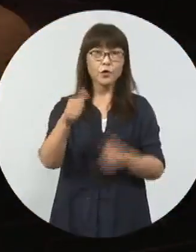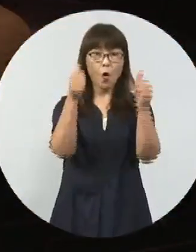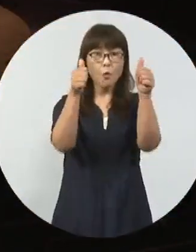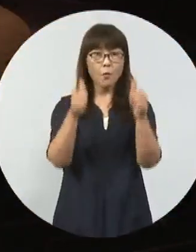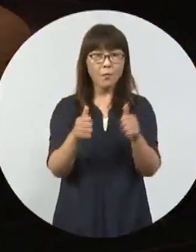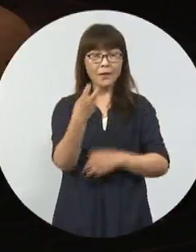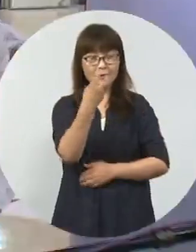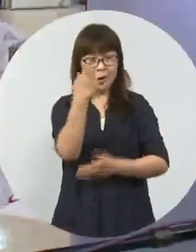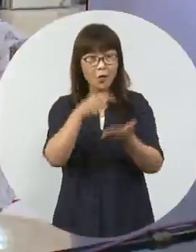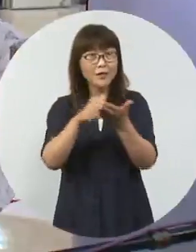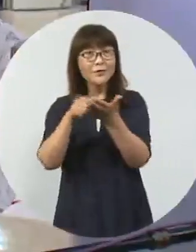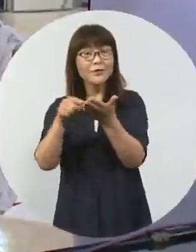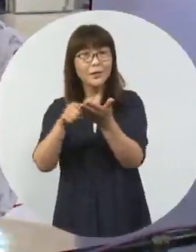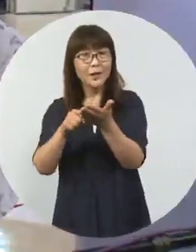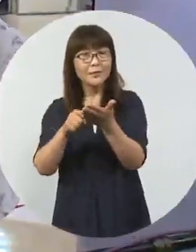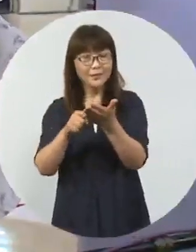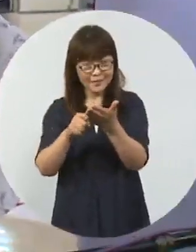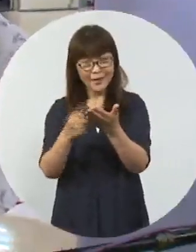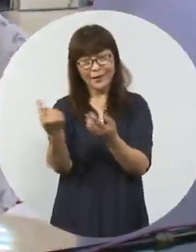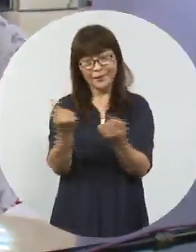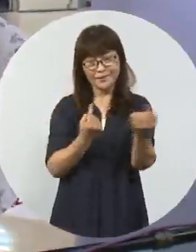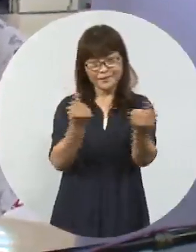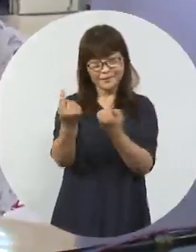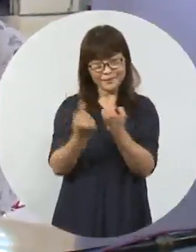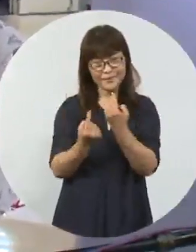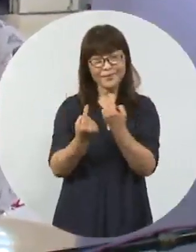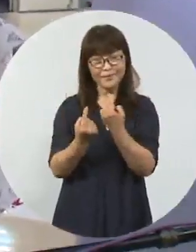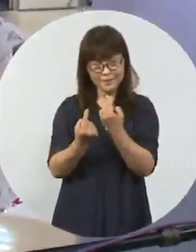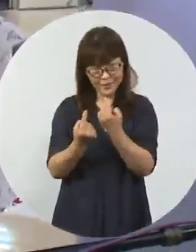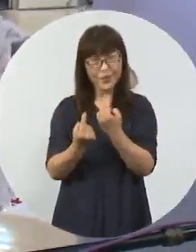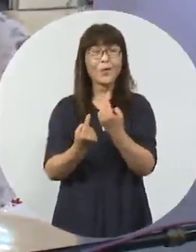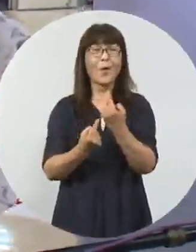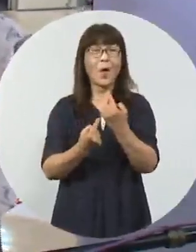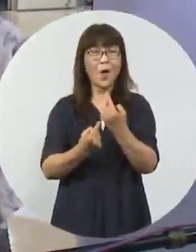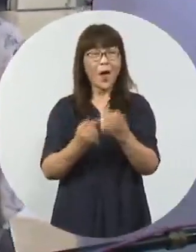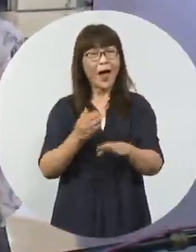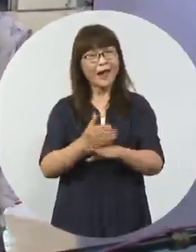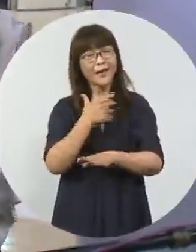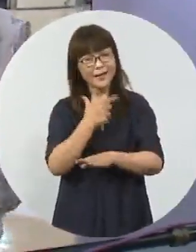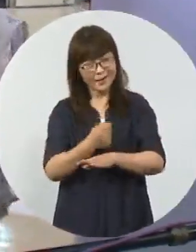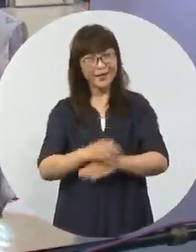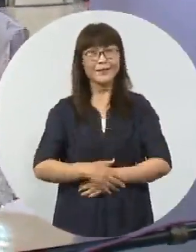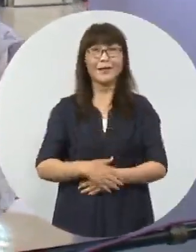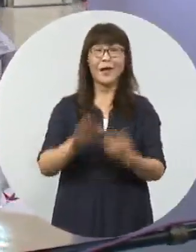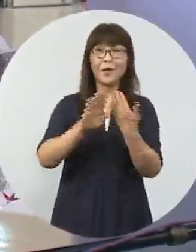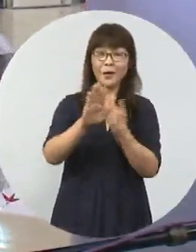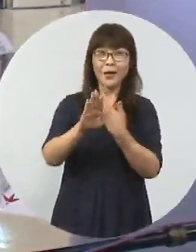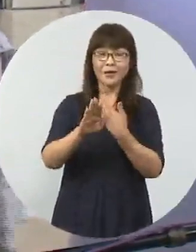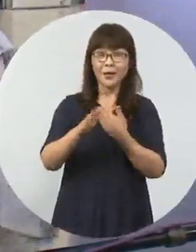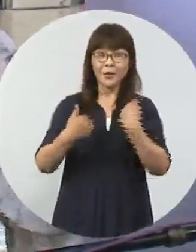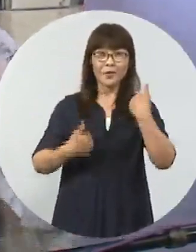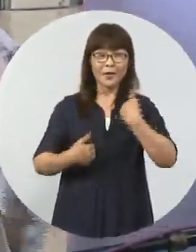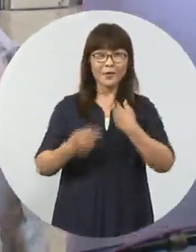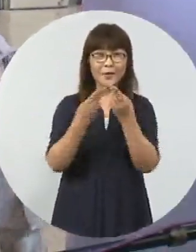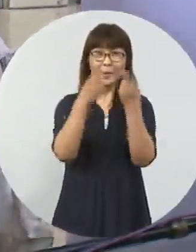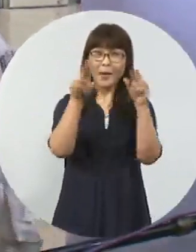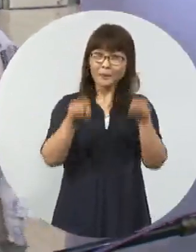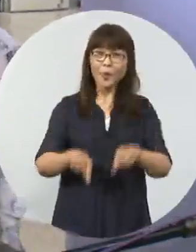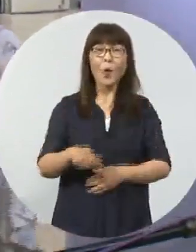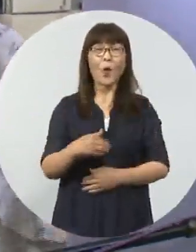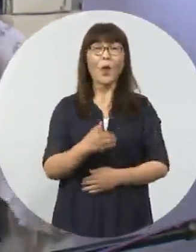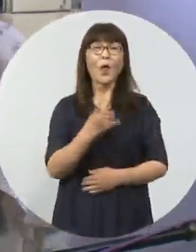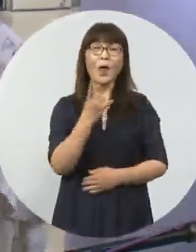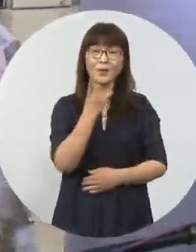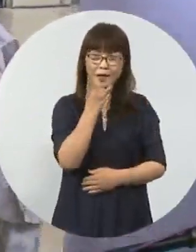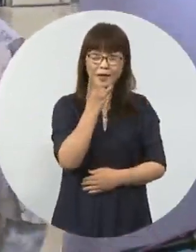ックしていただいて、どうぞ来ていただけると非常にありがたいです。 はい、これからも楽しいイベントを期待してますので、はい、今後ともよろ